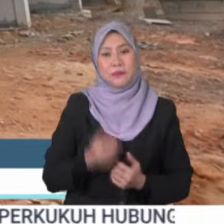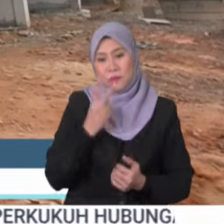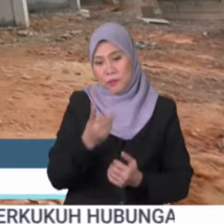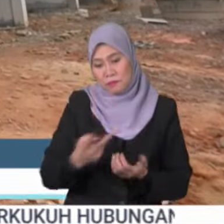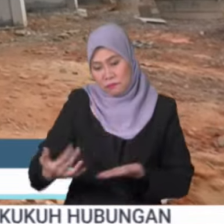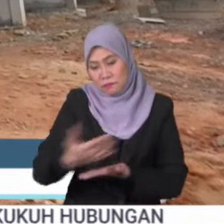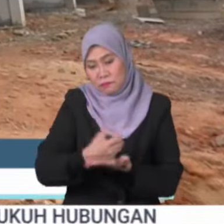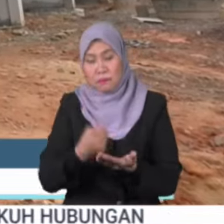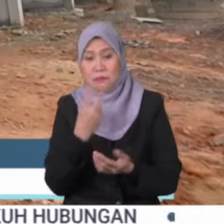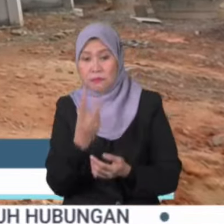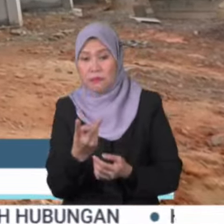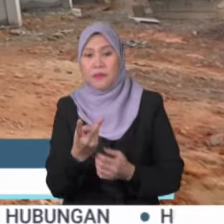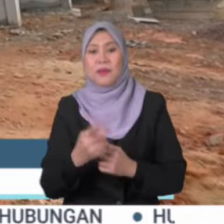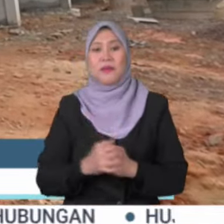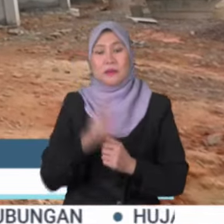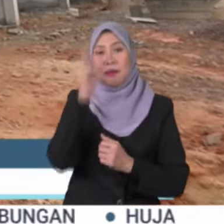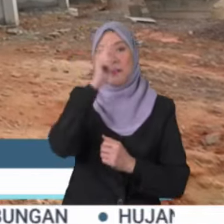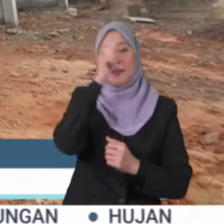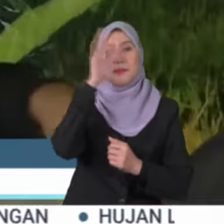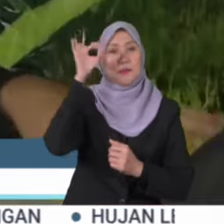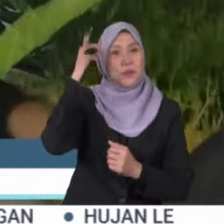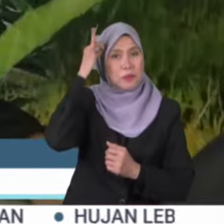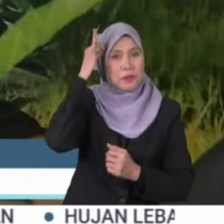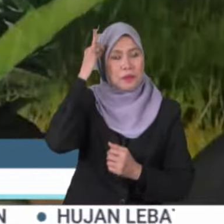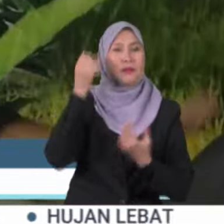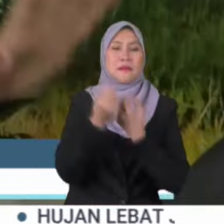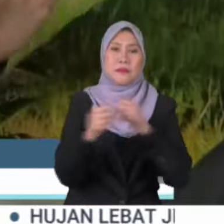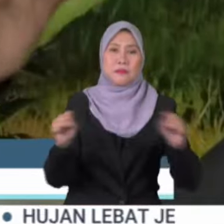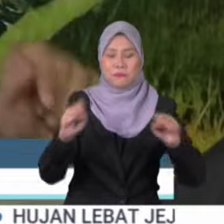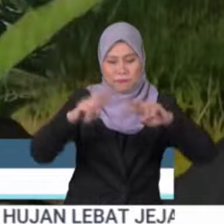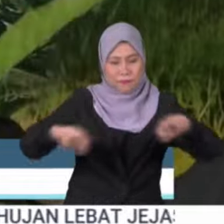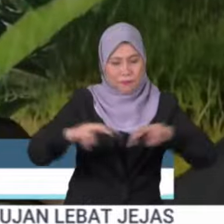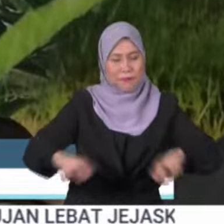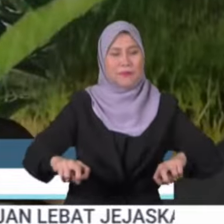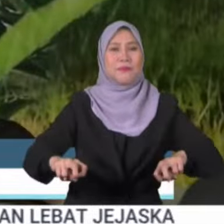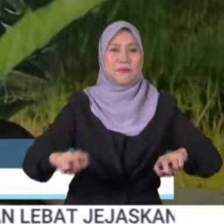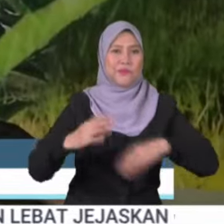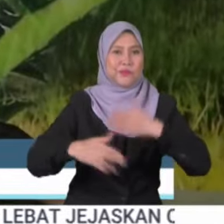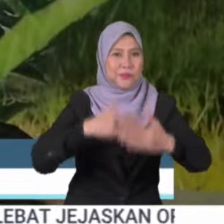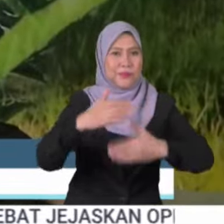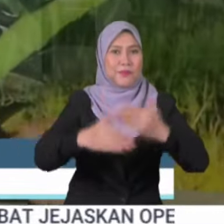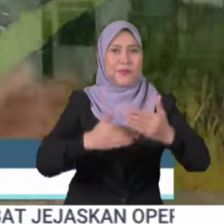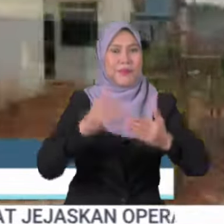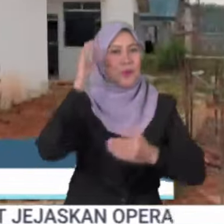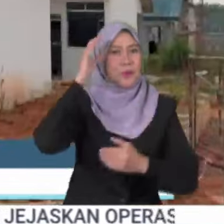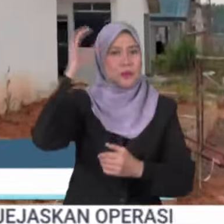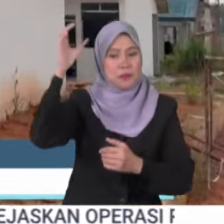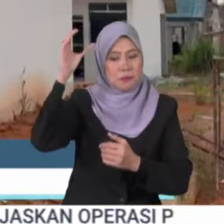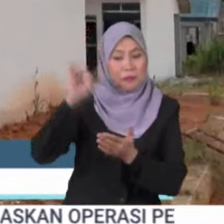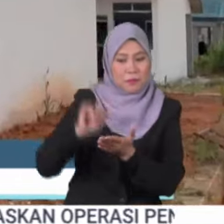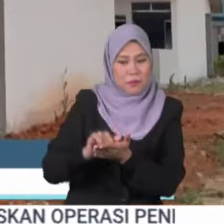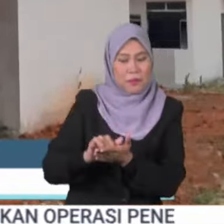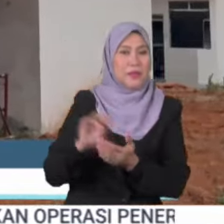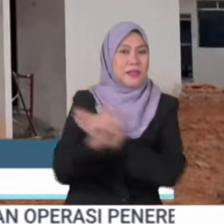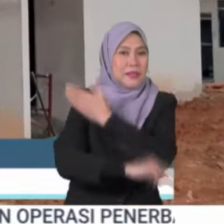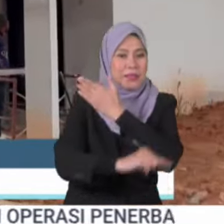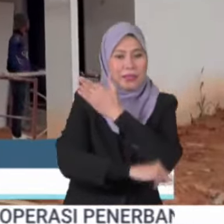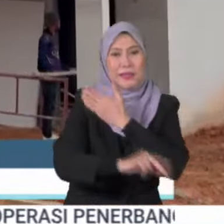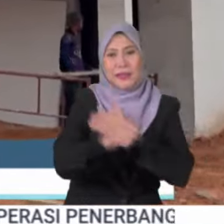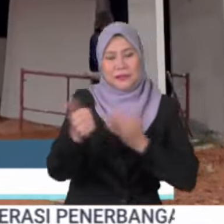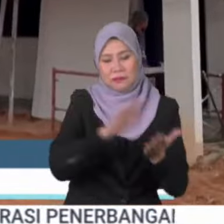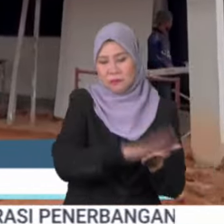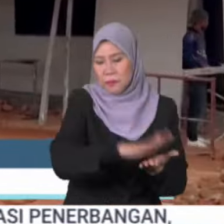keberhasilan RTBJ, Kerajaan Persekutuan sedia meneliti perluasan pelaksanaan konsep tersebut ke negeri-negeri